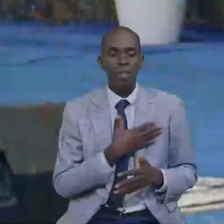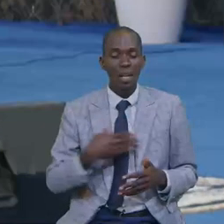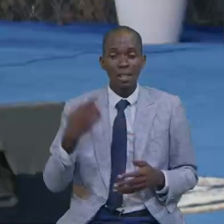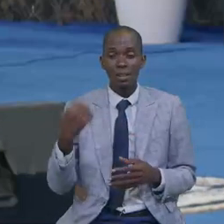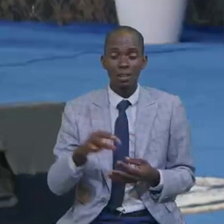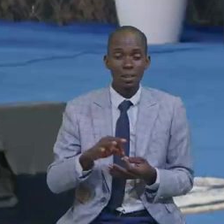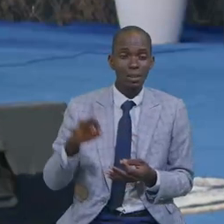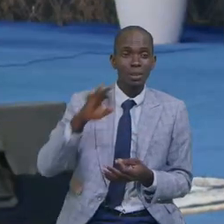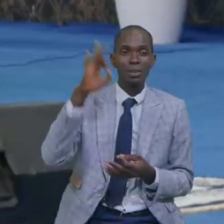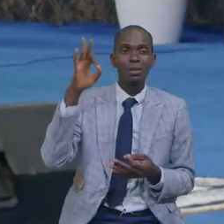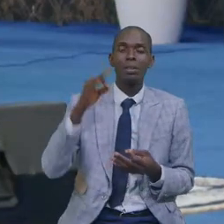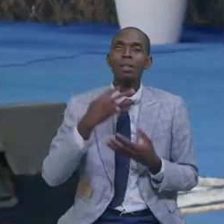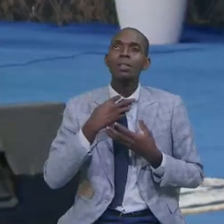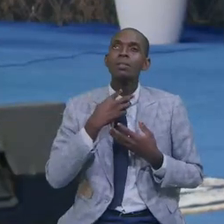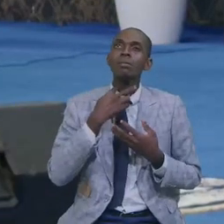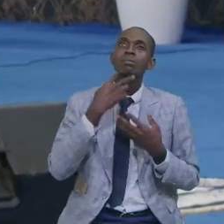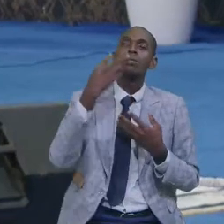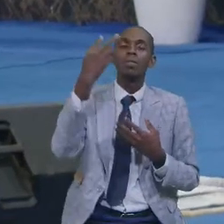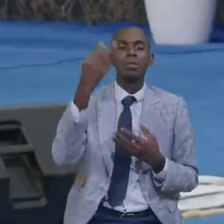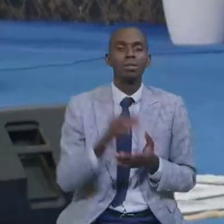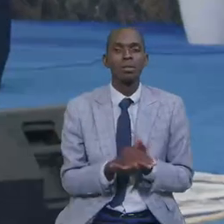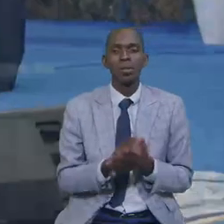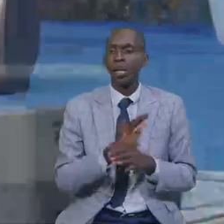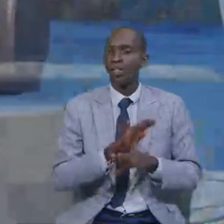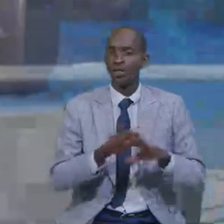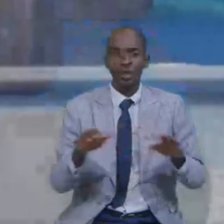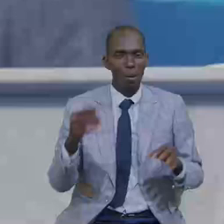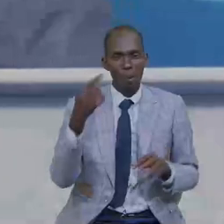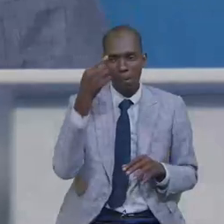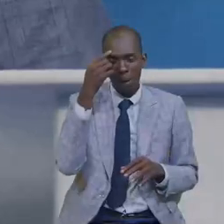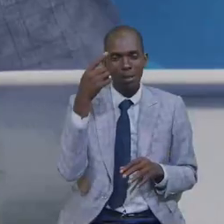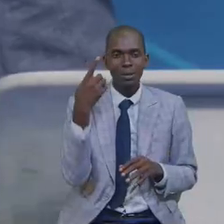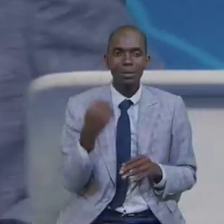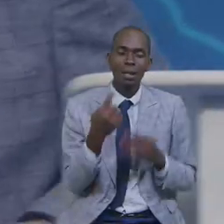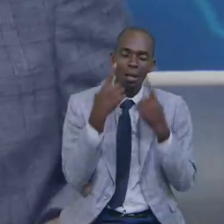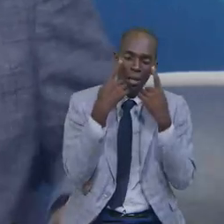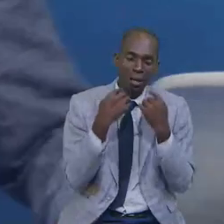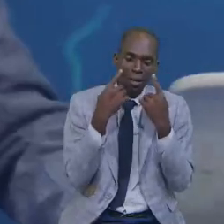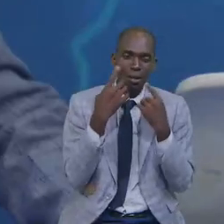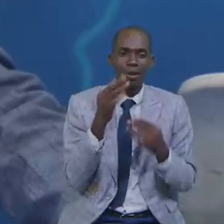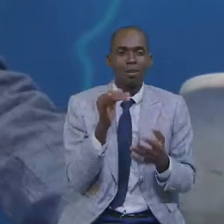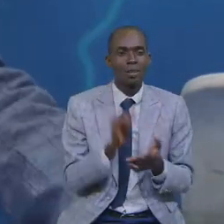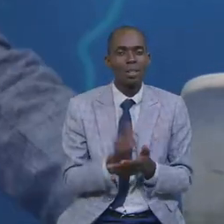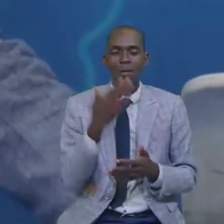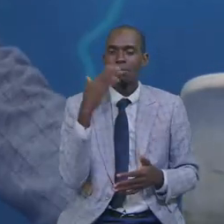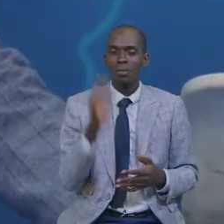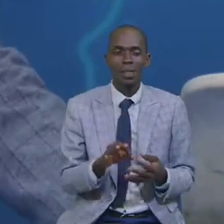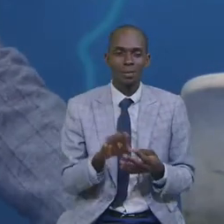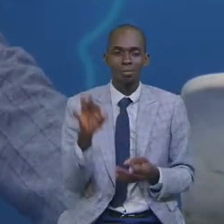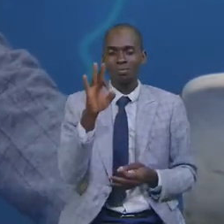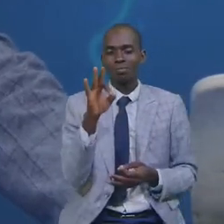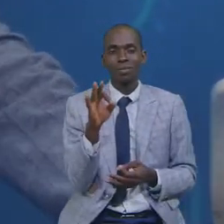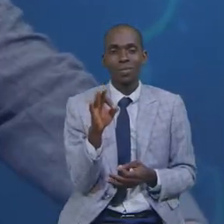26 l'esprit sorti en poussant des cris ne vous souciez pas des cris de ce mauvais